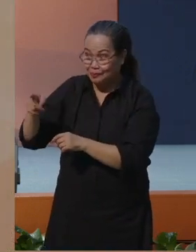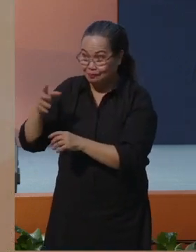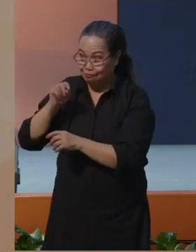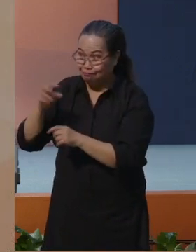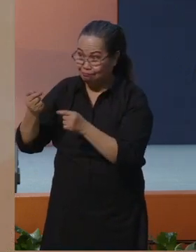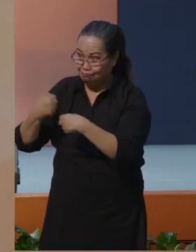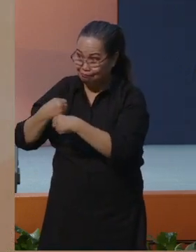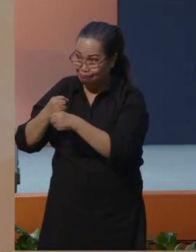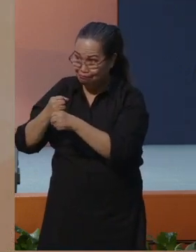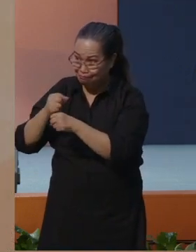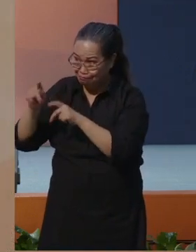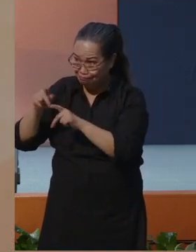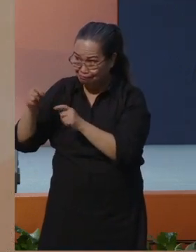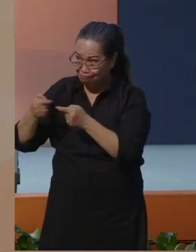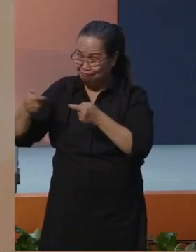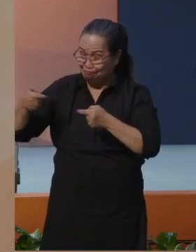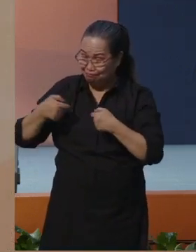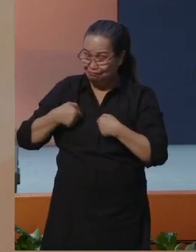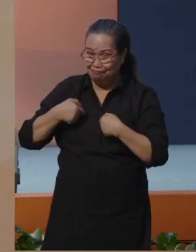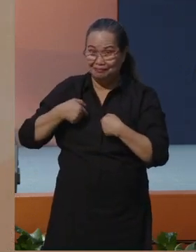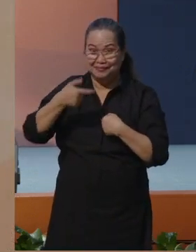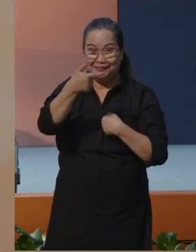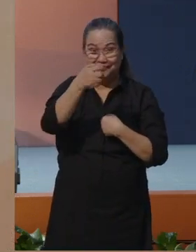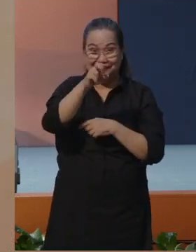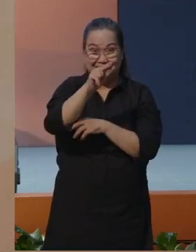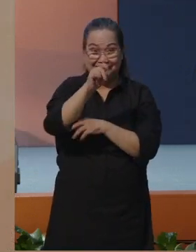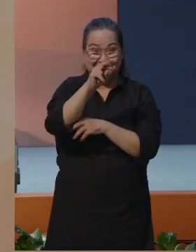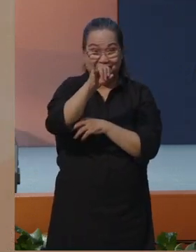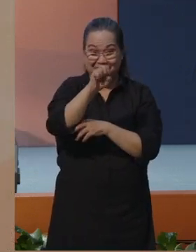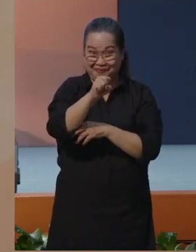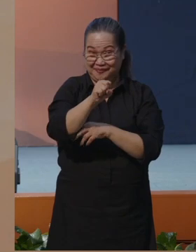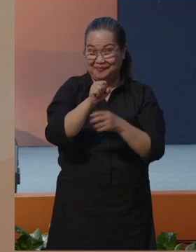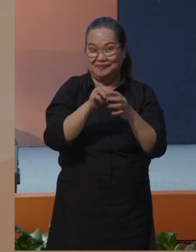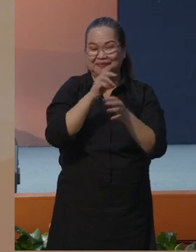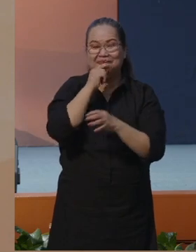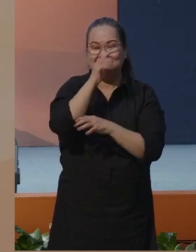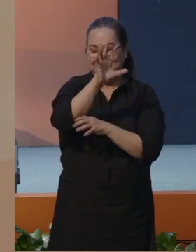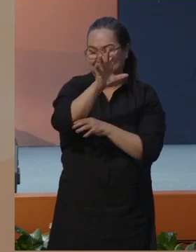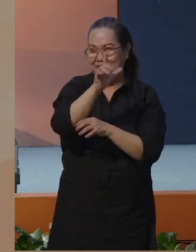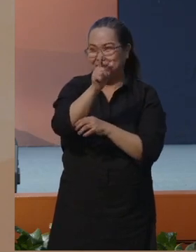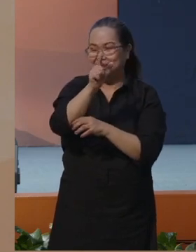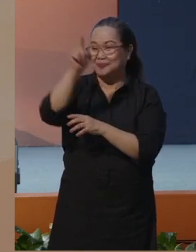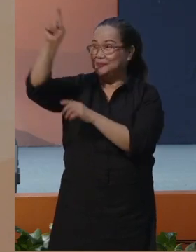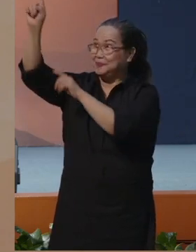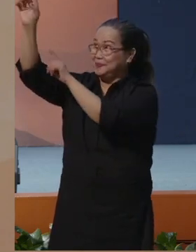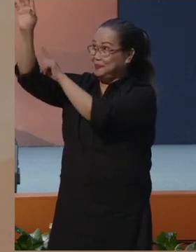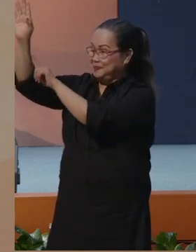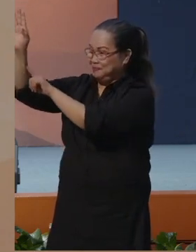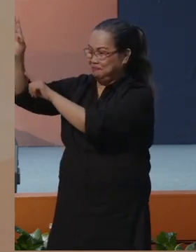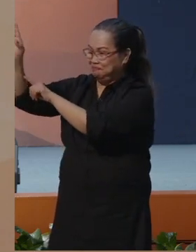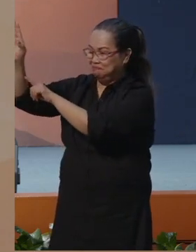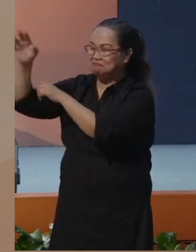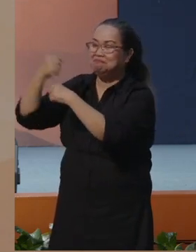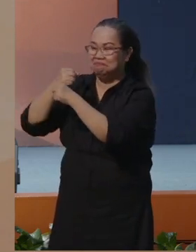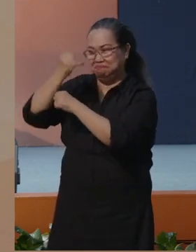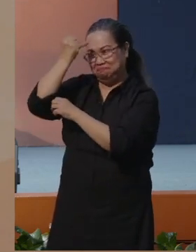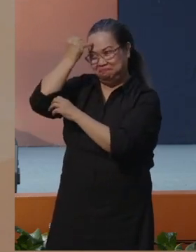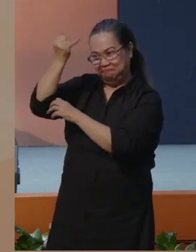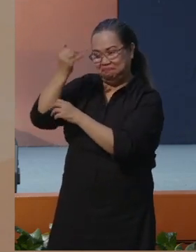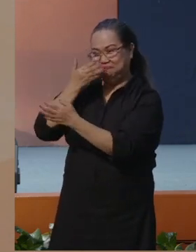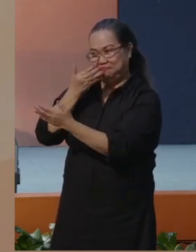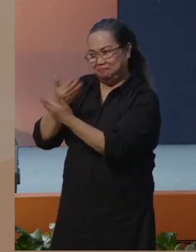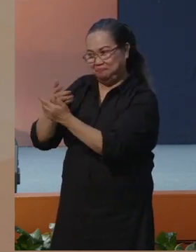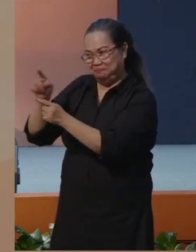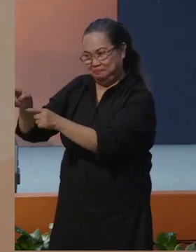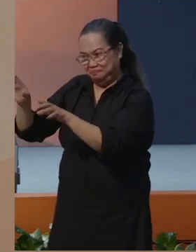against me. Genesis 50 verse 20. But God meant it for good, to bring it about